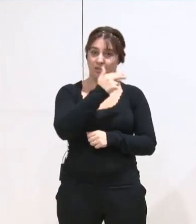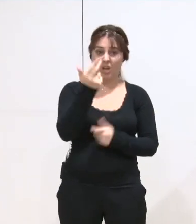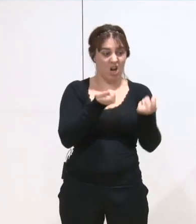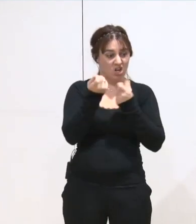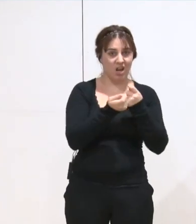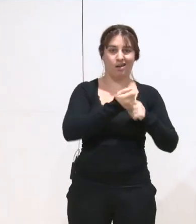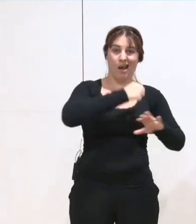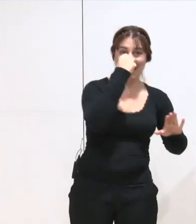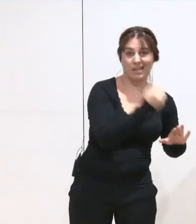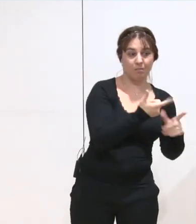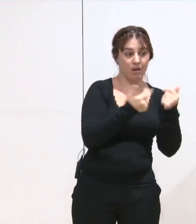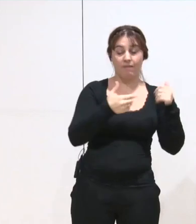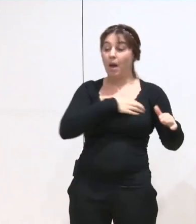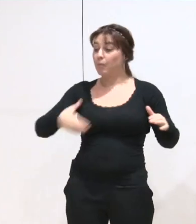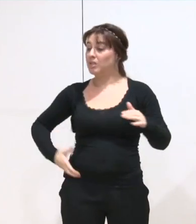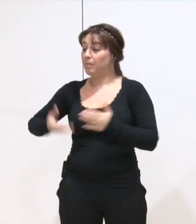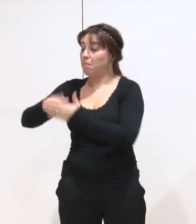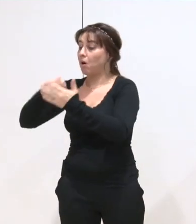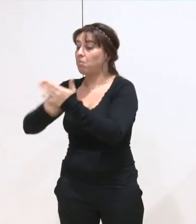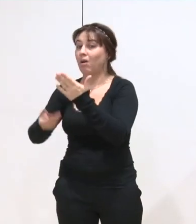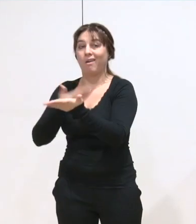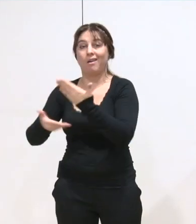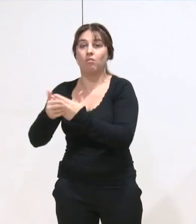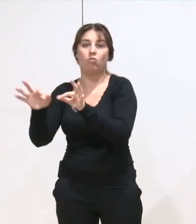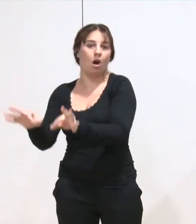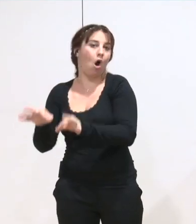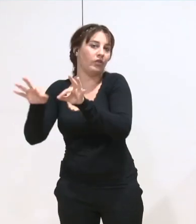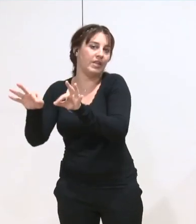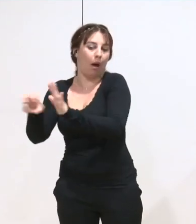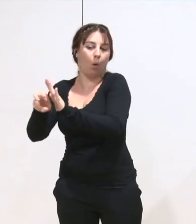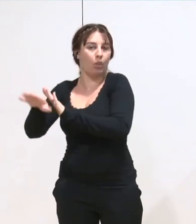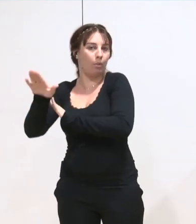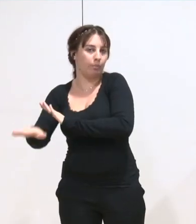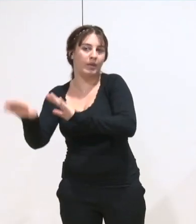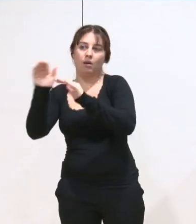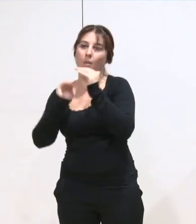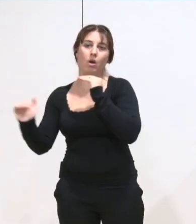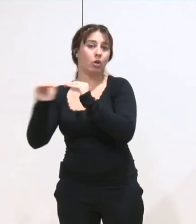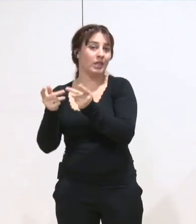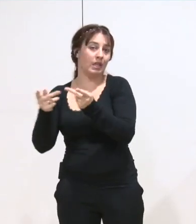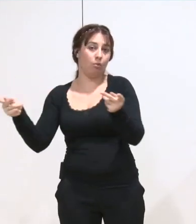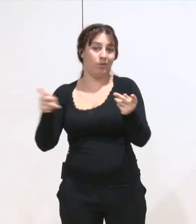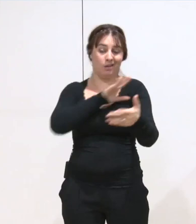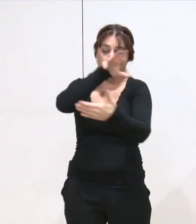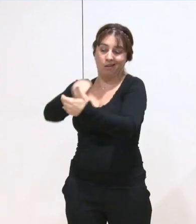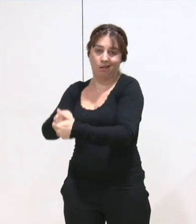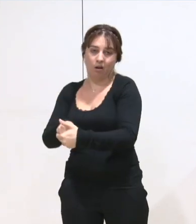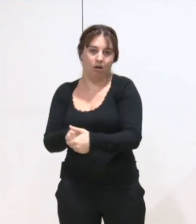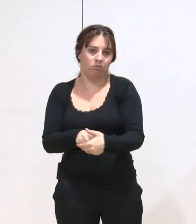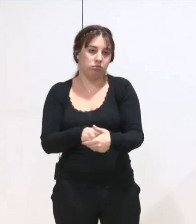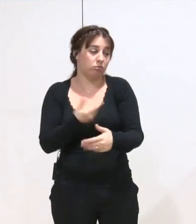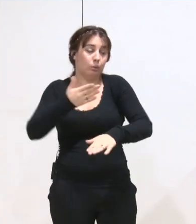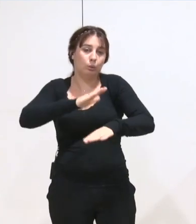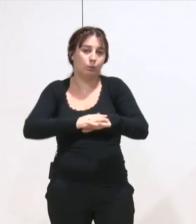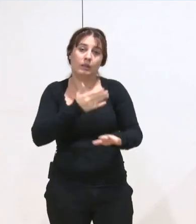les insuffisances de la police municipale en matière de délinquance ordinaire et de tranquillité publique, cela relève du vœu pieux et